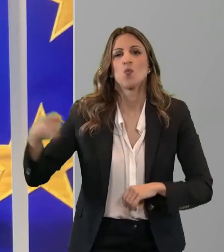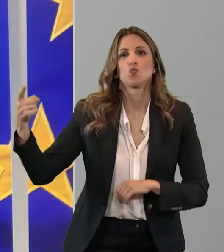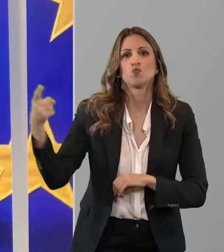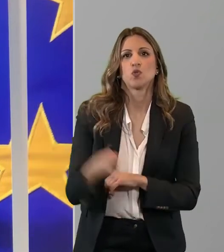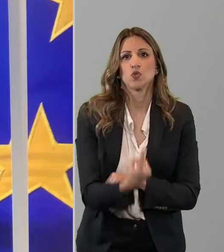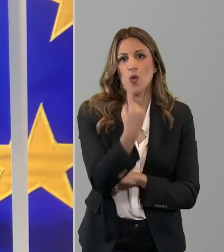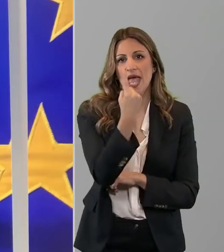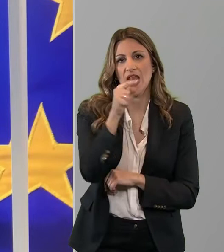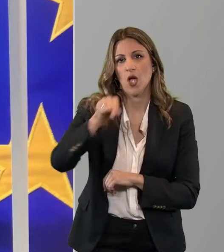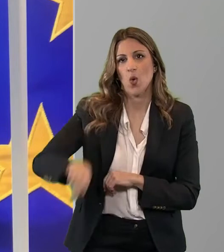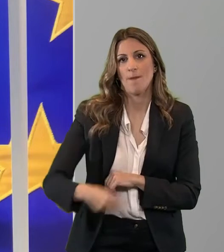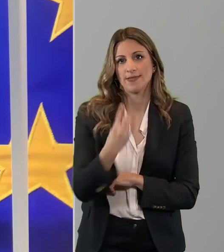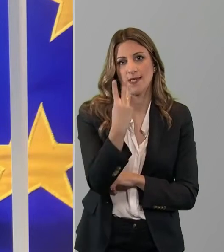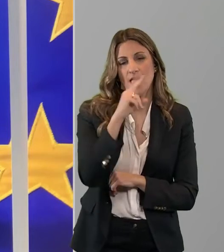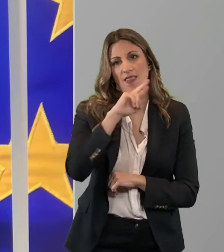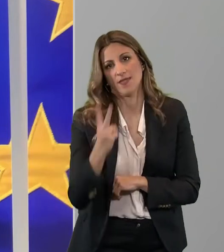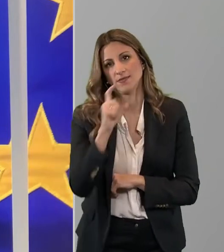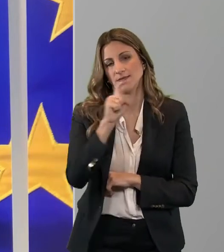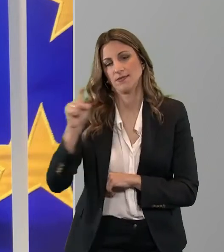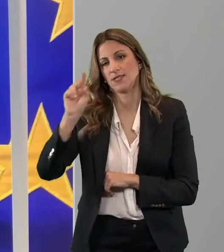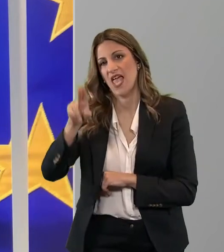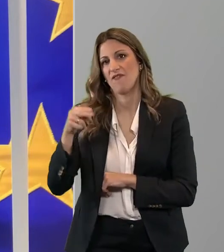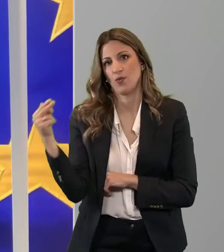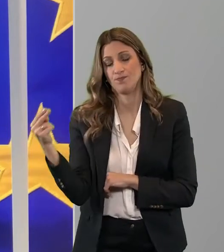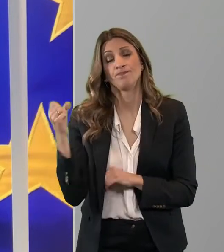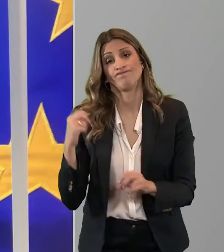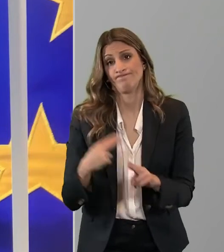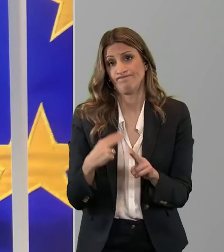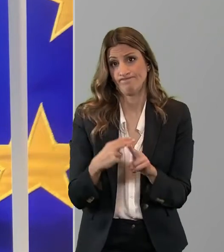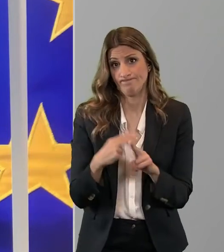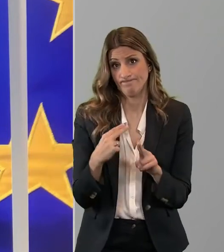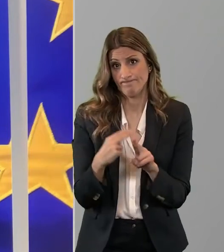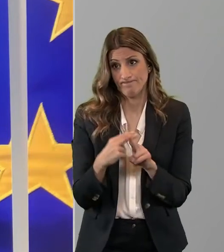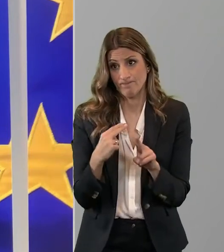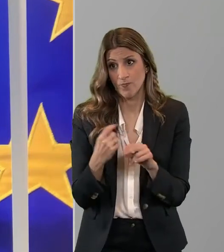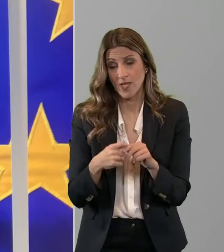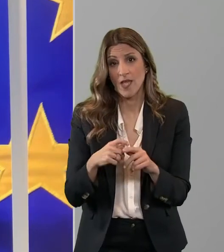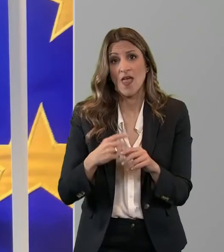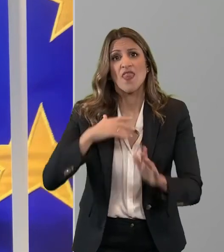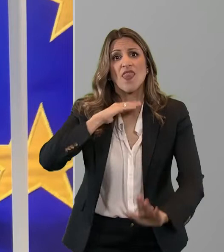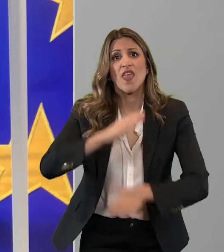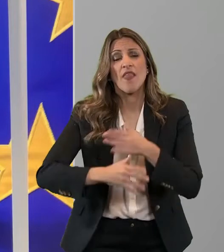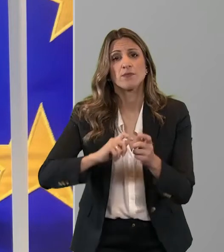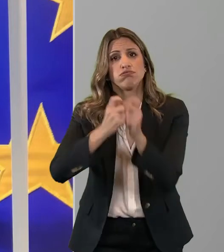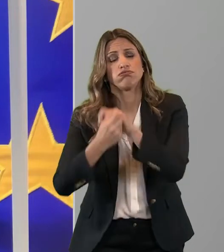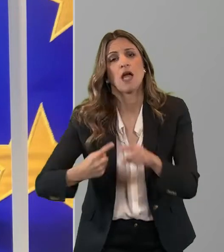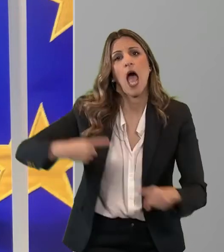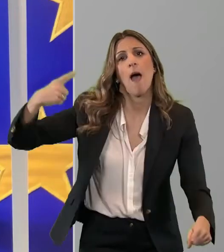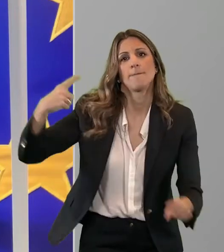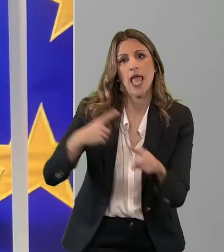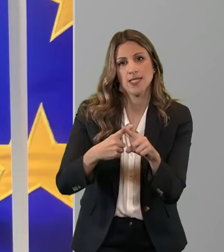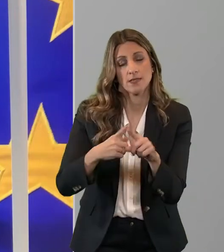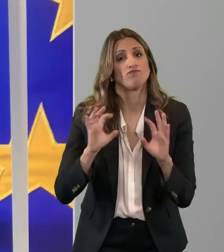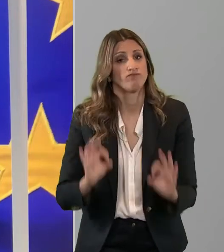περίπου 1,3 δισεκατομμύρια ευρώ. Εδώ η έμφαση πρέπει να είναι στην απλούστευση των διαδικασιών, την